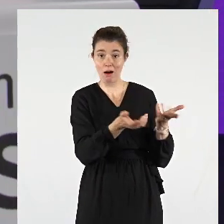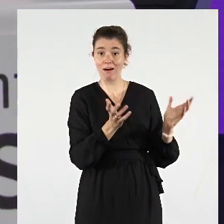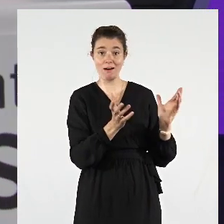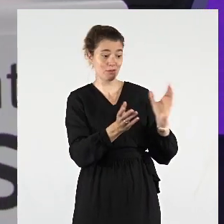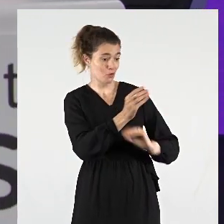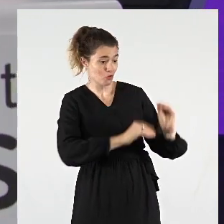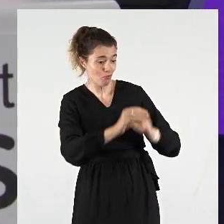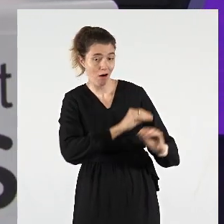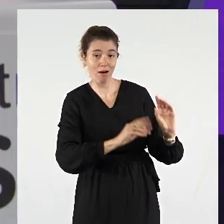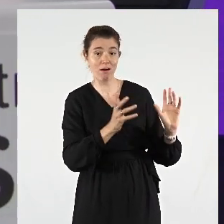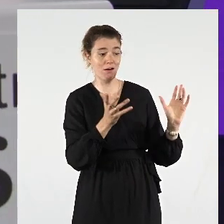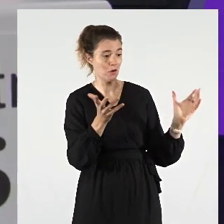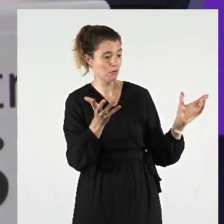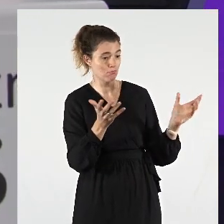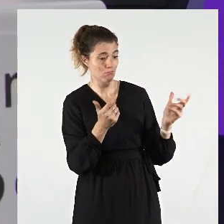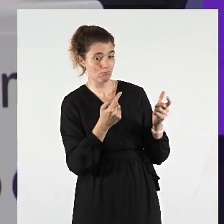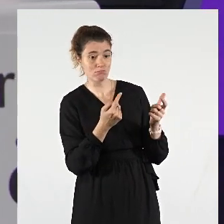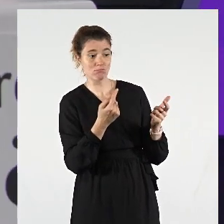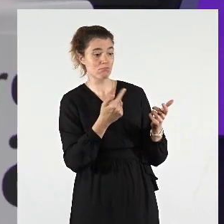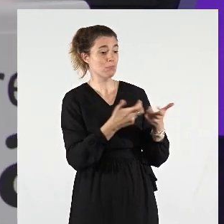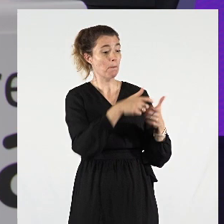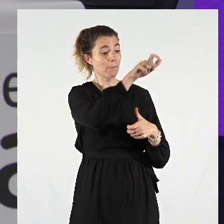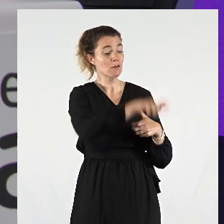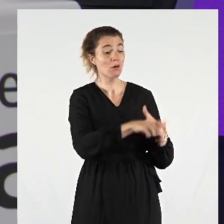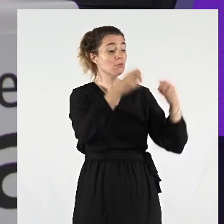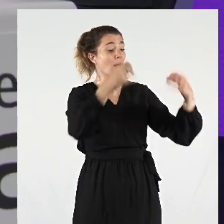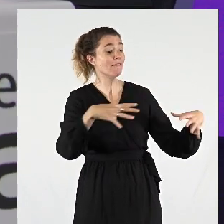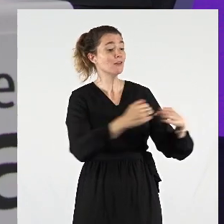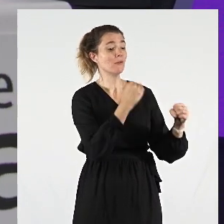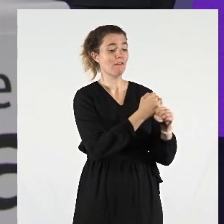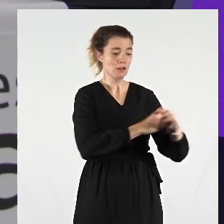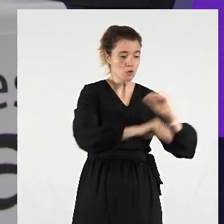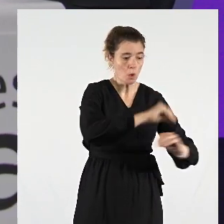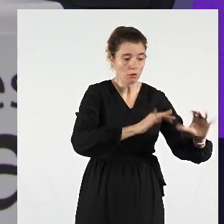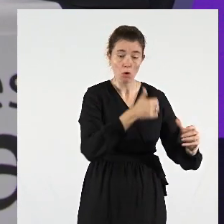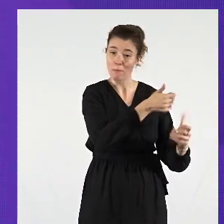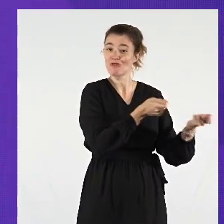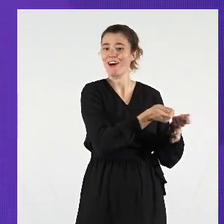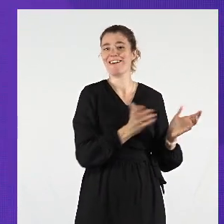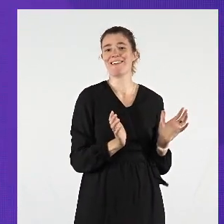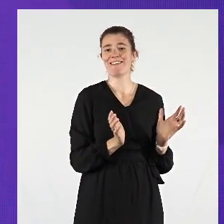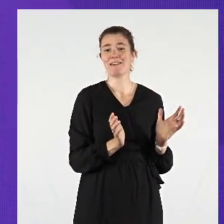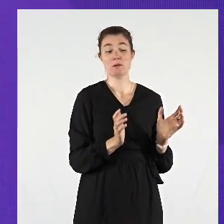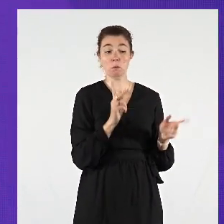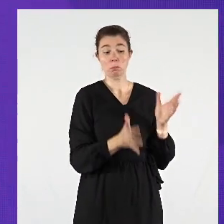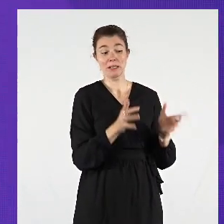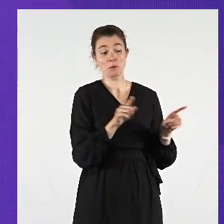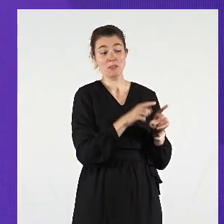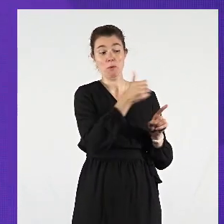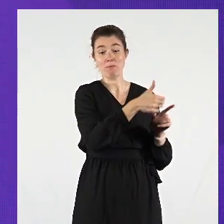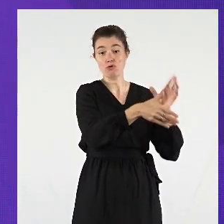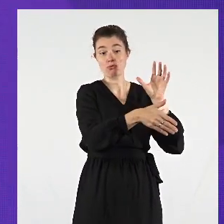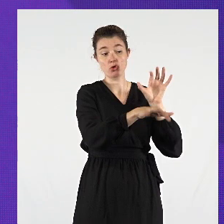leurs agents qui ont été exposés par un accident de travail. Et c'est éventuellement à eux de décider de cotiser